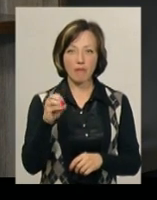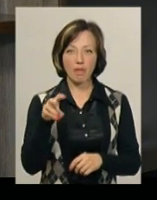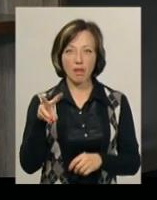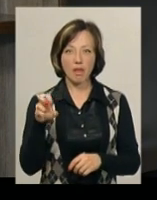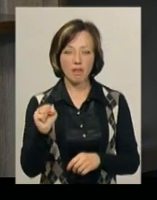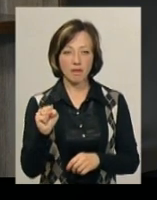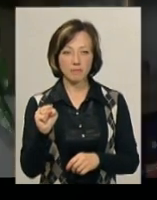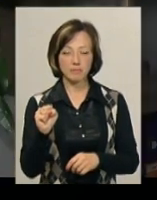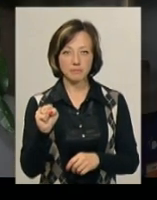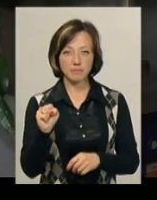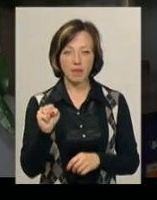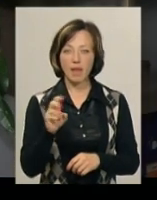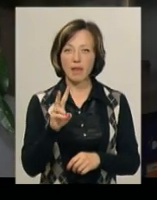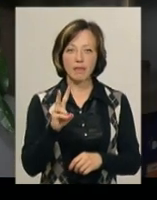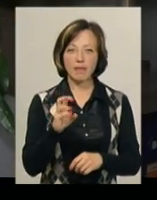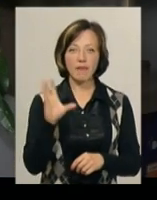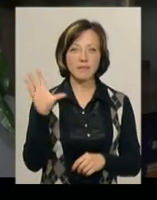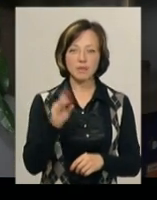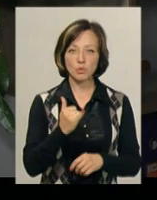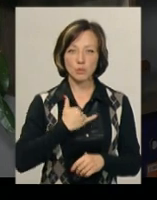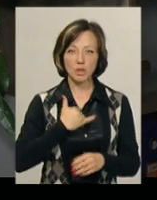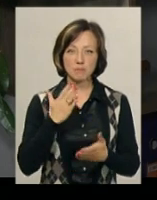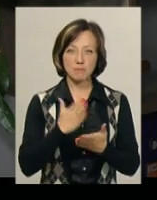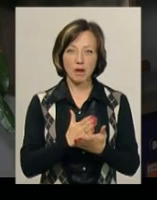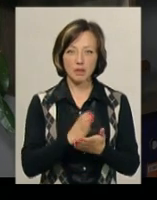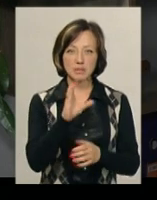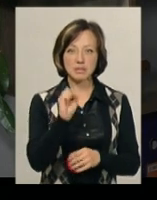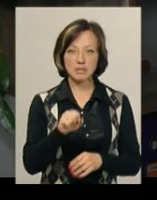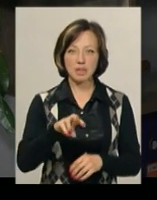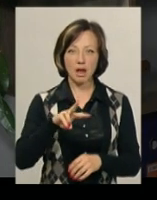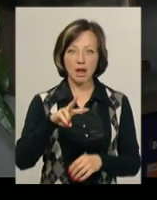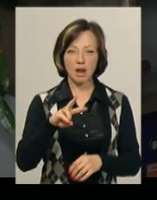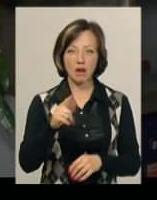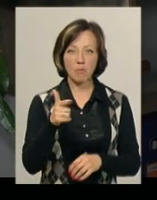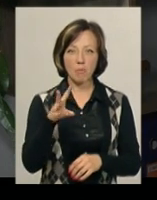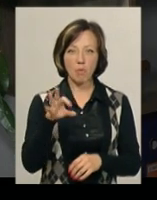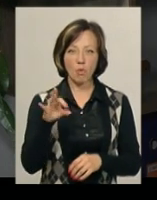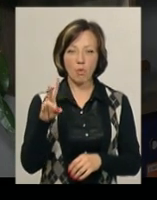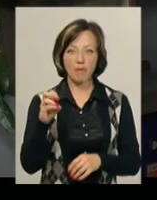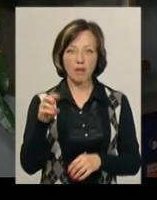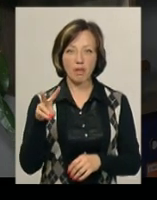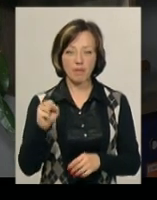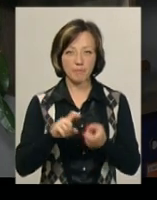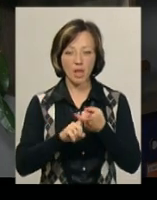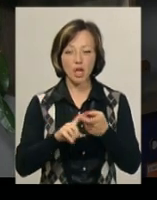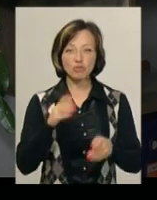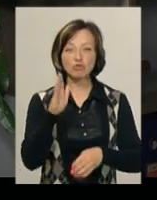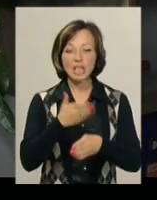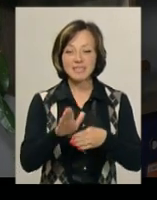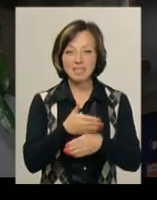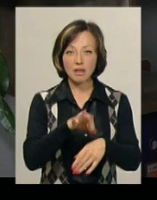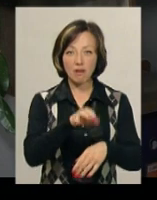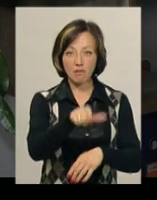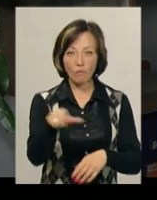Сальмонела ентерітідіс. Не всі у нас мають сальмонелу виділену, тому що частина хворих,